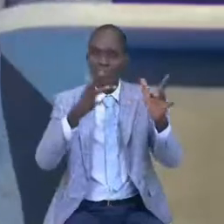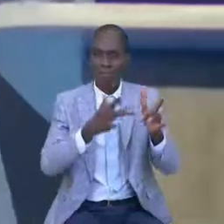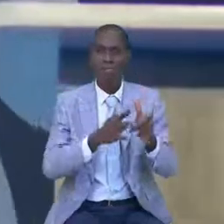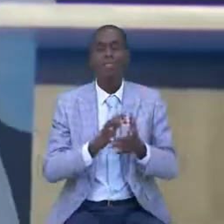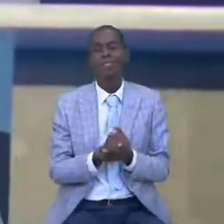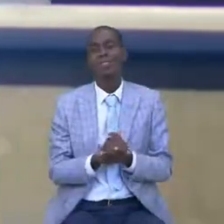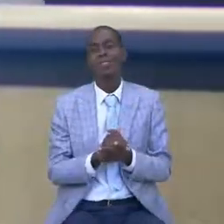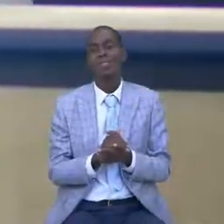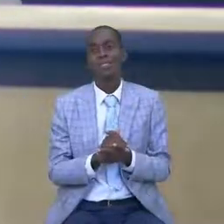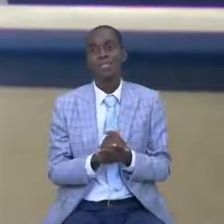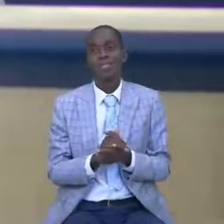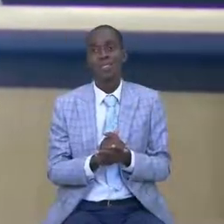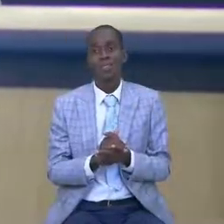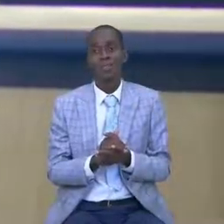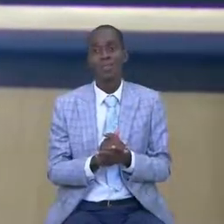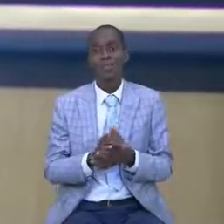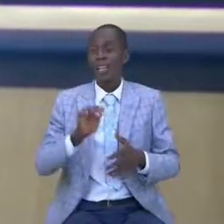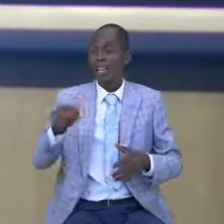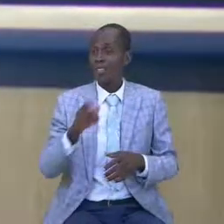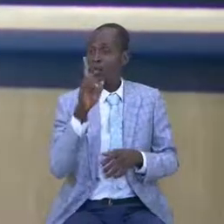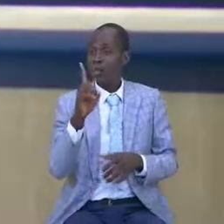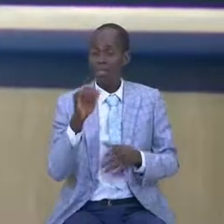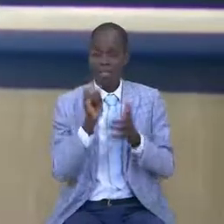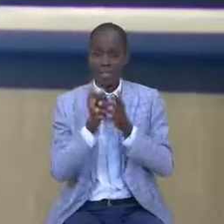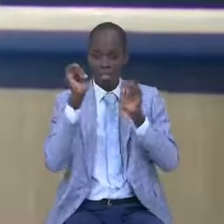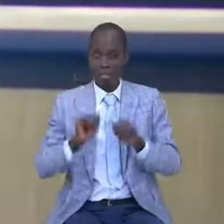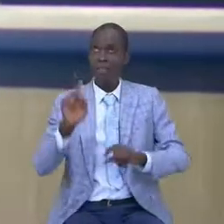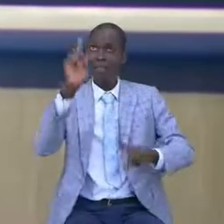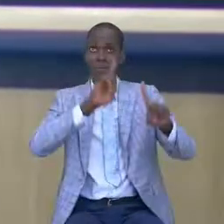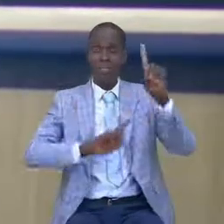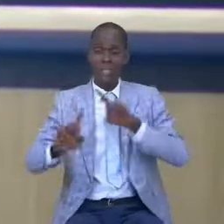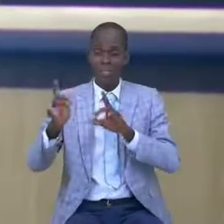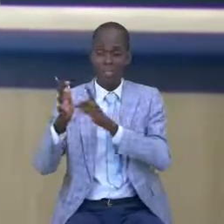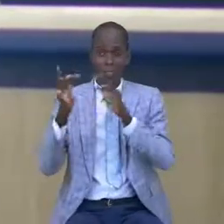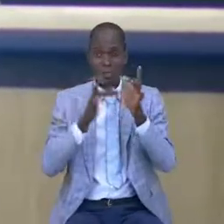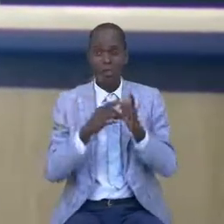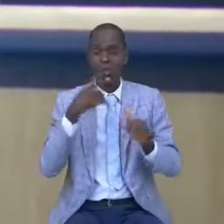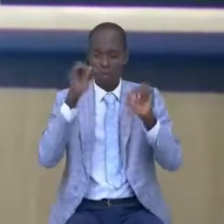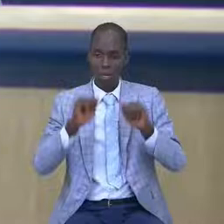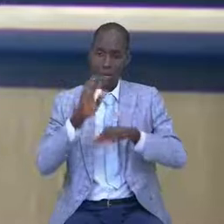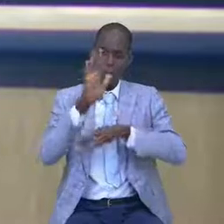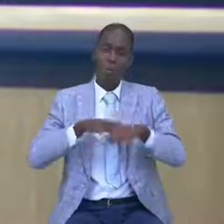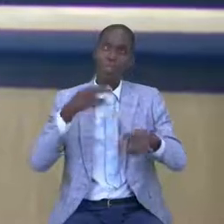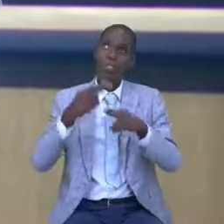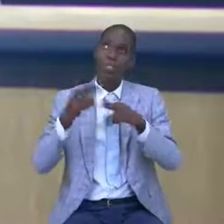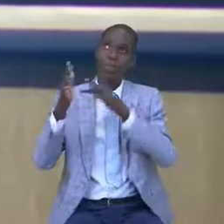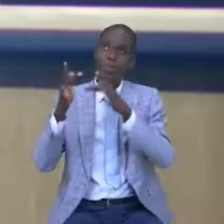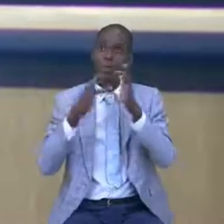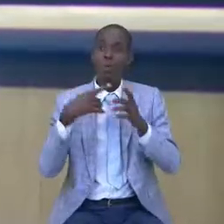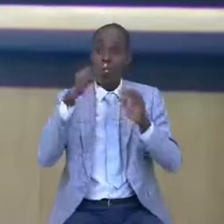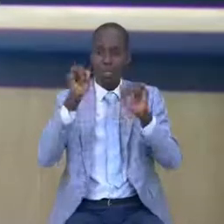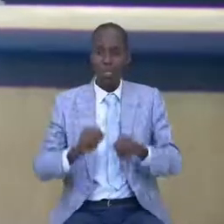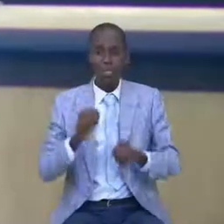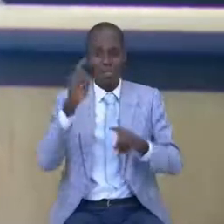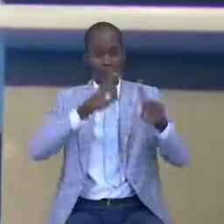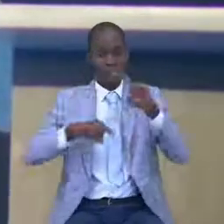peux-tu prononcer le nom là? Pour quiconque, pour tout le monde, pour quiconque,